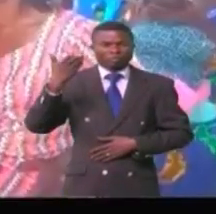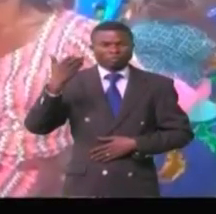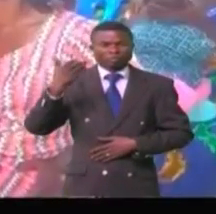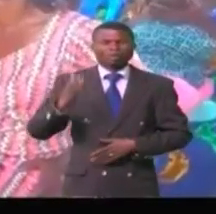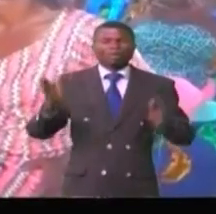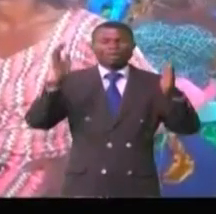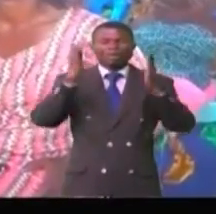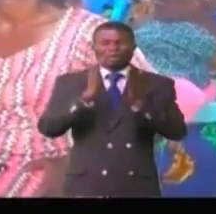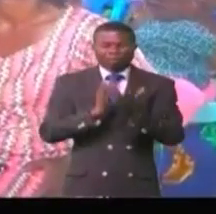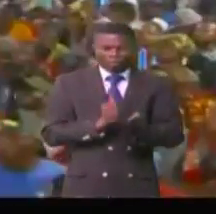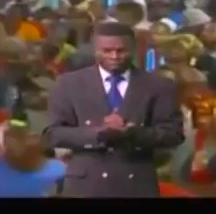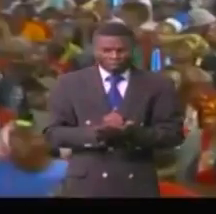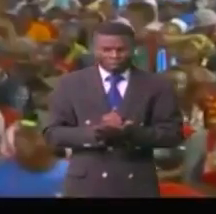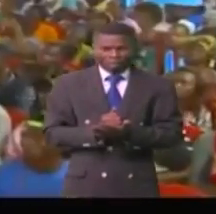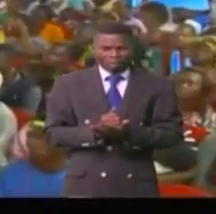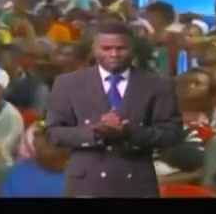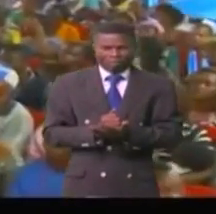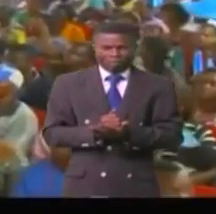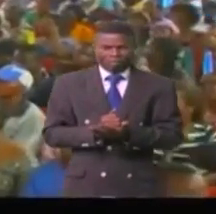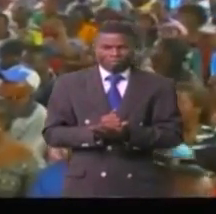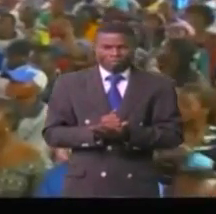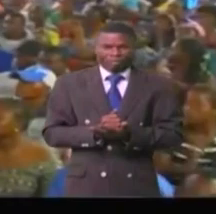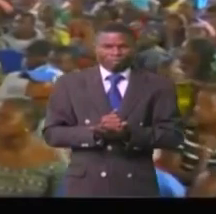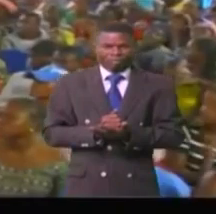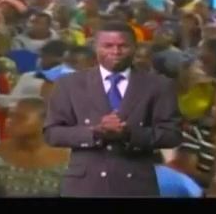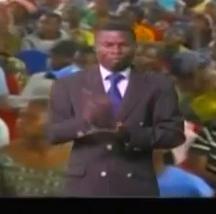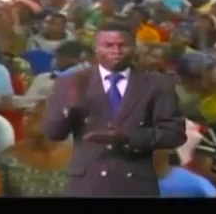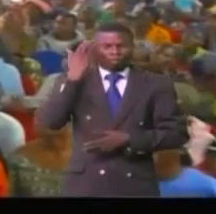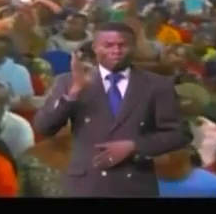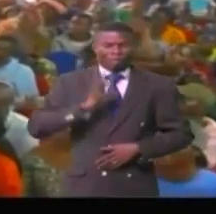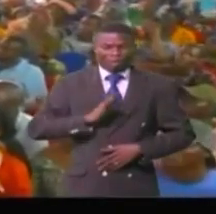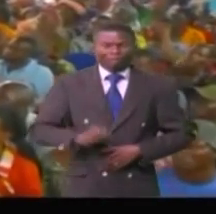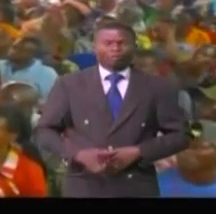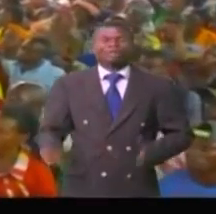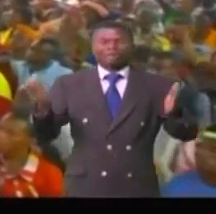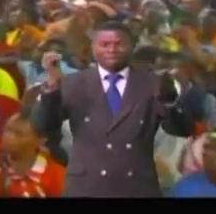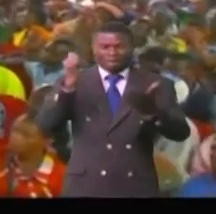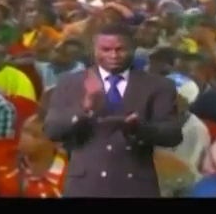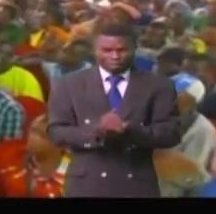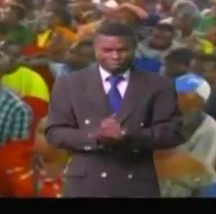Amen. En tout temps, Fati, amen.